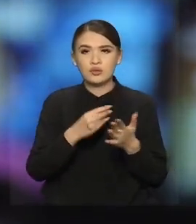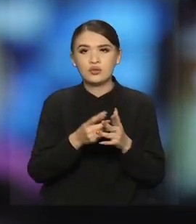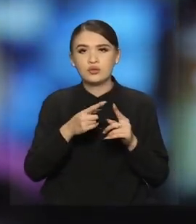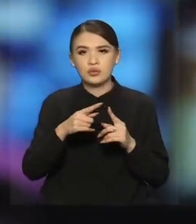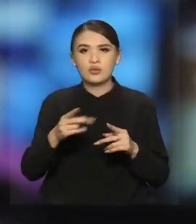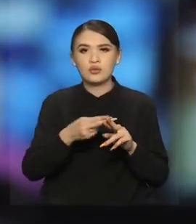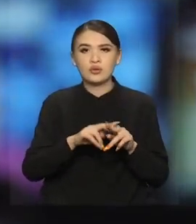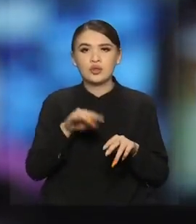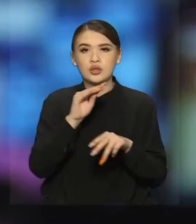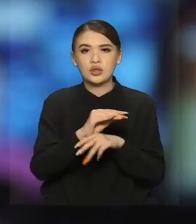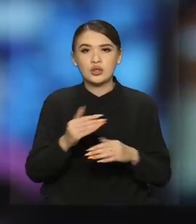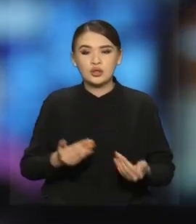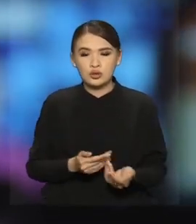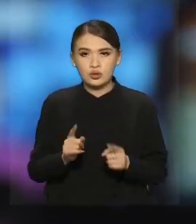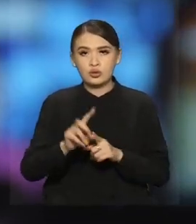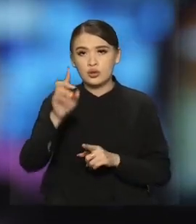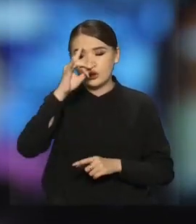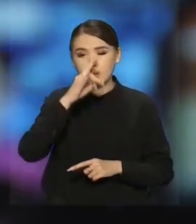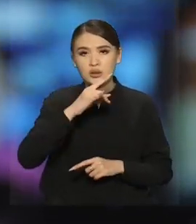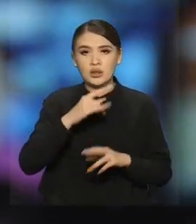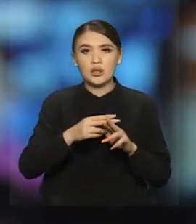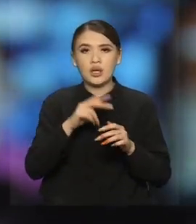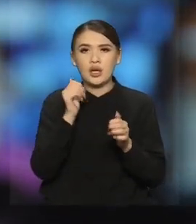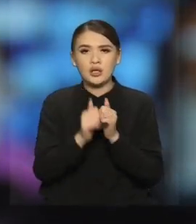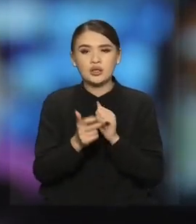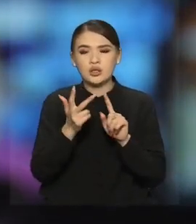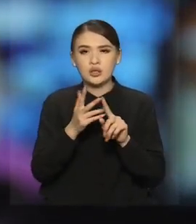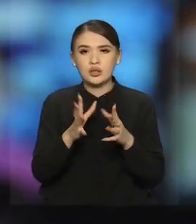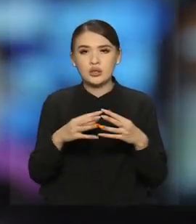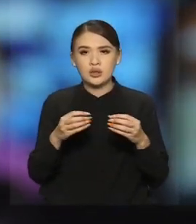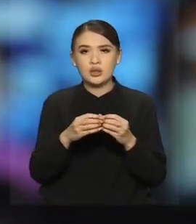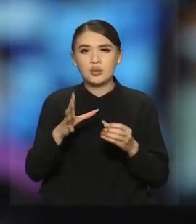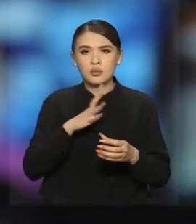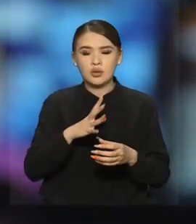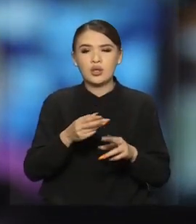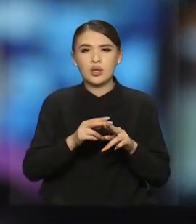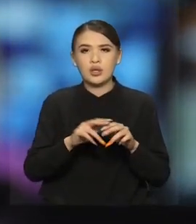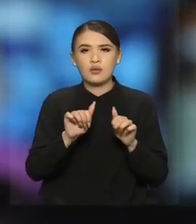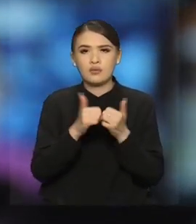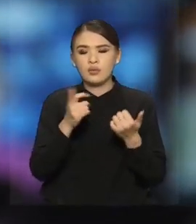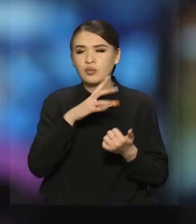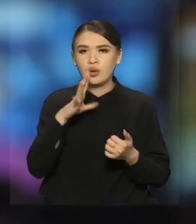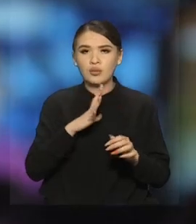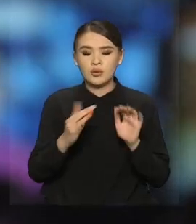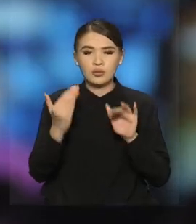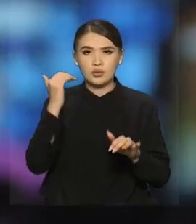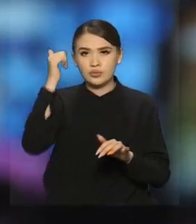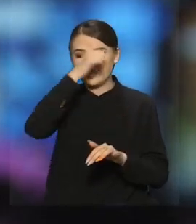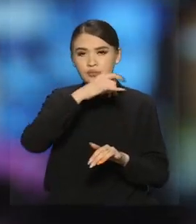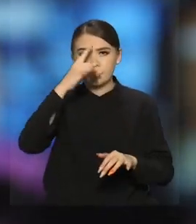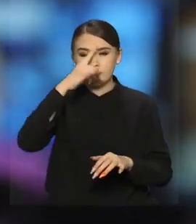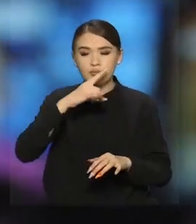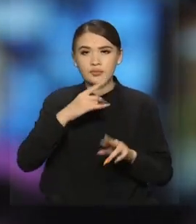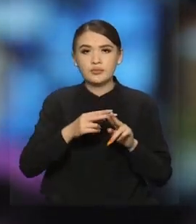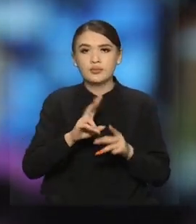в том числе и для жителей нашей страны почти каждый третий брак распался в Казахстане в прошлом году данные